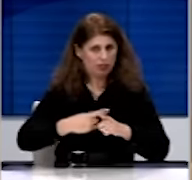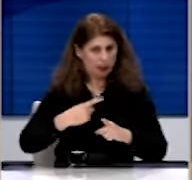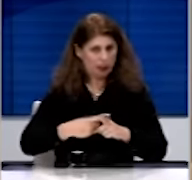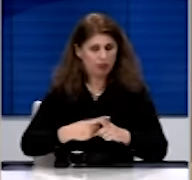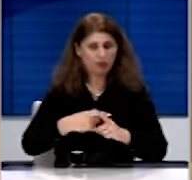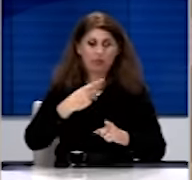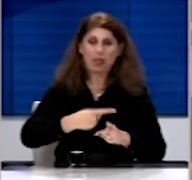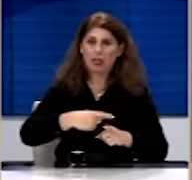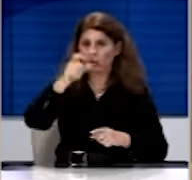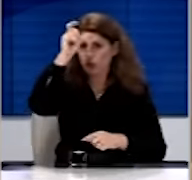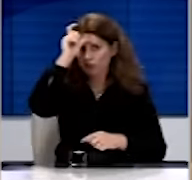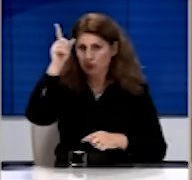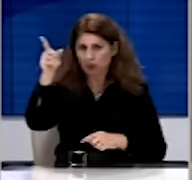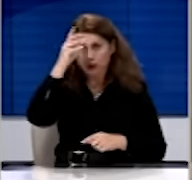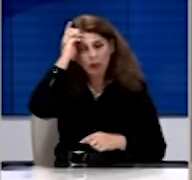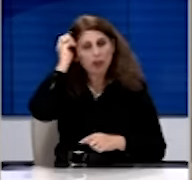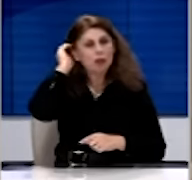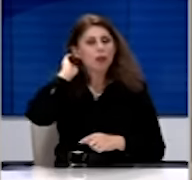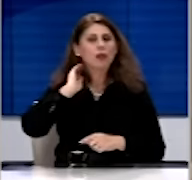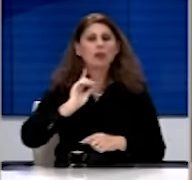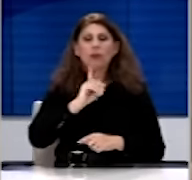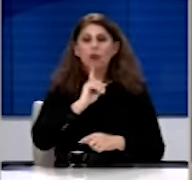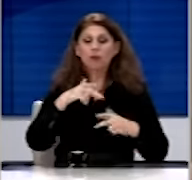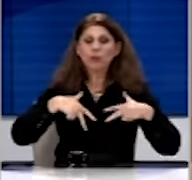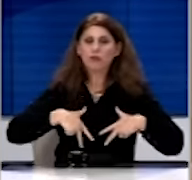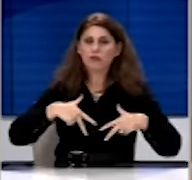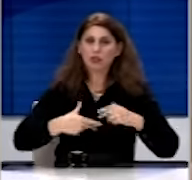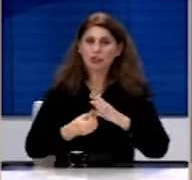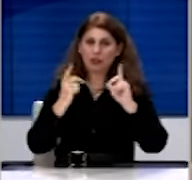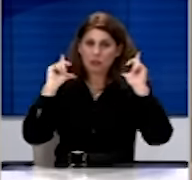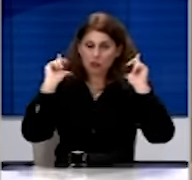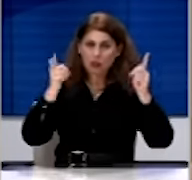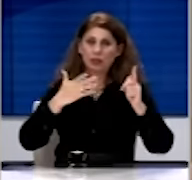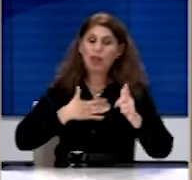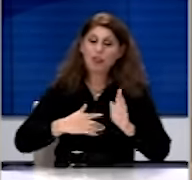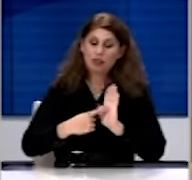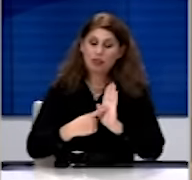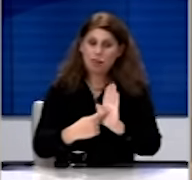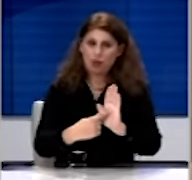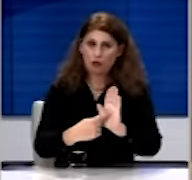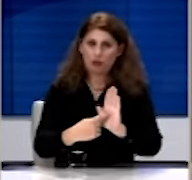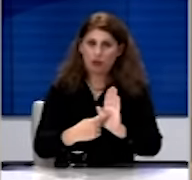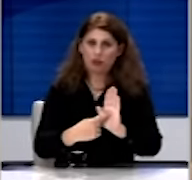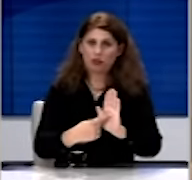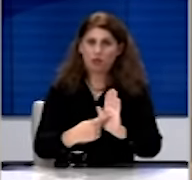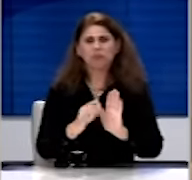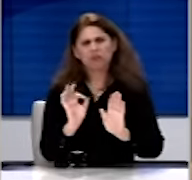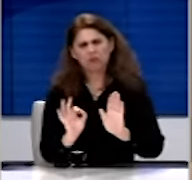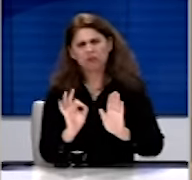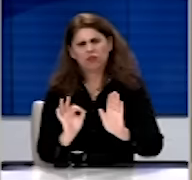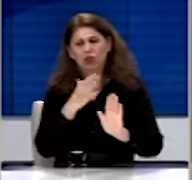τα ελληνοτουρκικά, όπως η κυβέρνηση της Νέας Δημοκρατίας θέλει να το παρουσιάζει για προφανείς